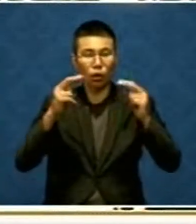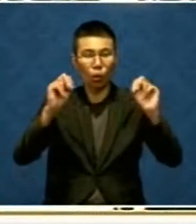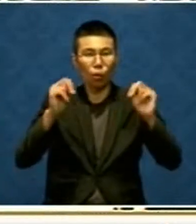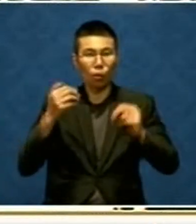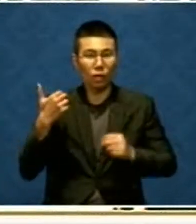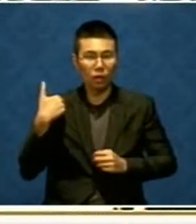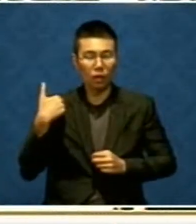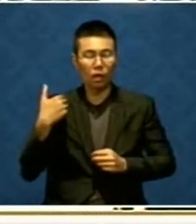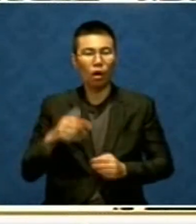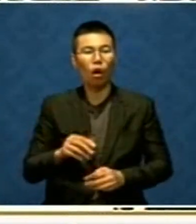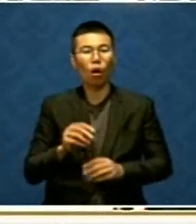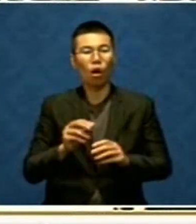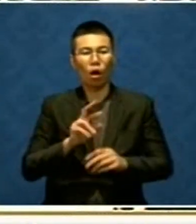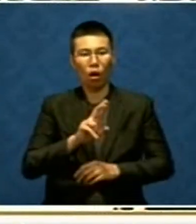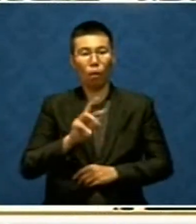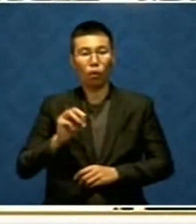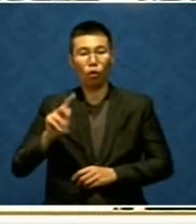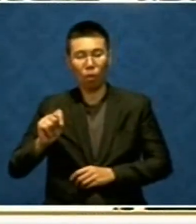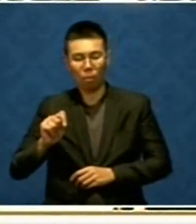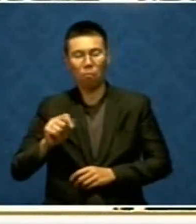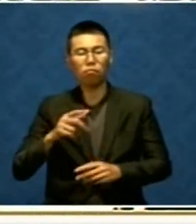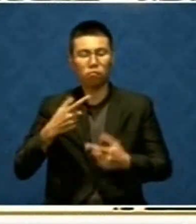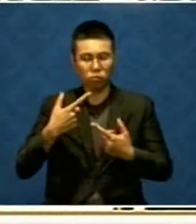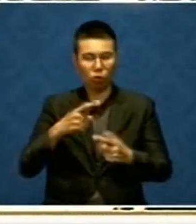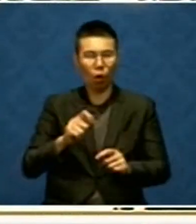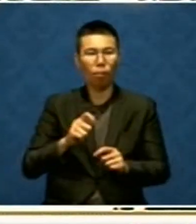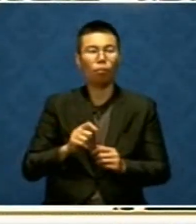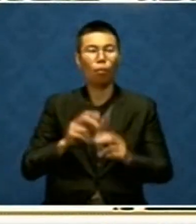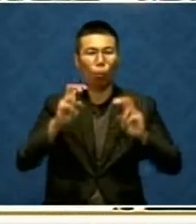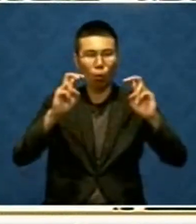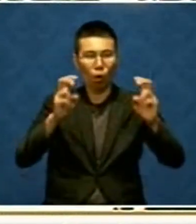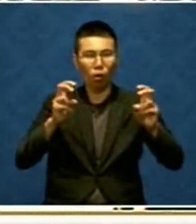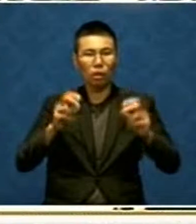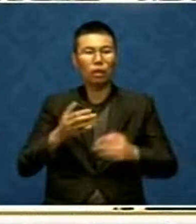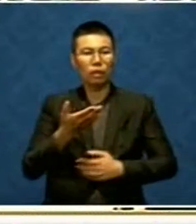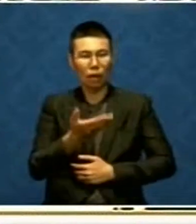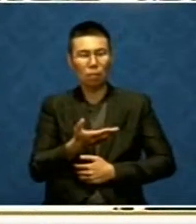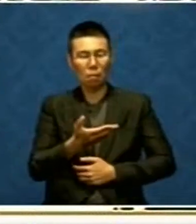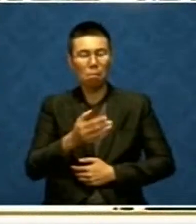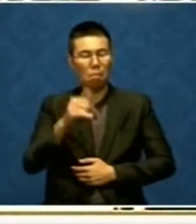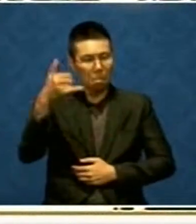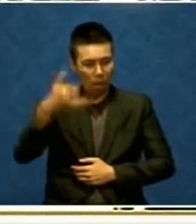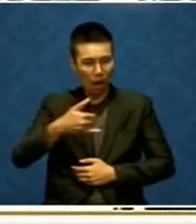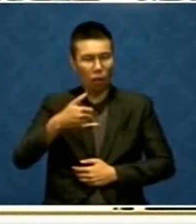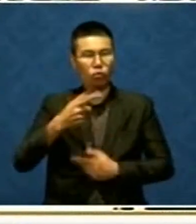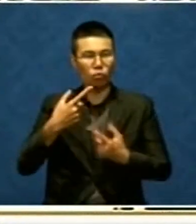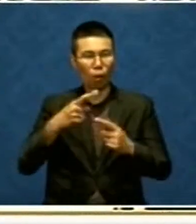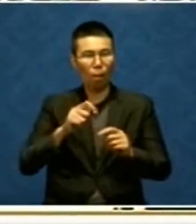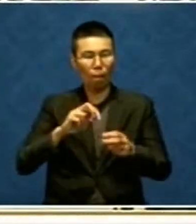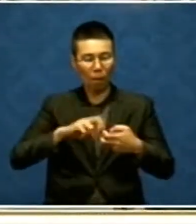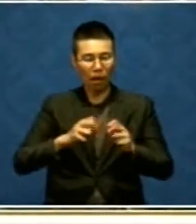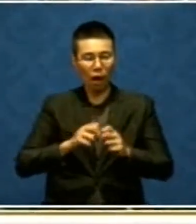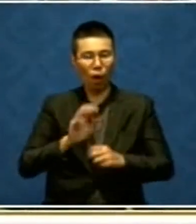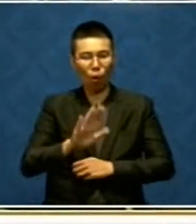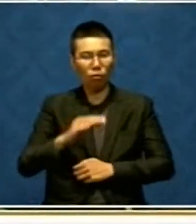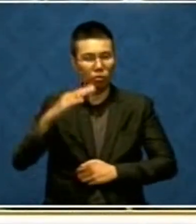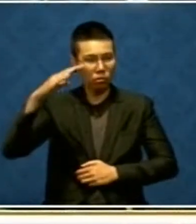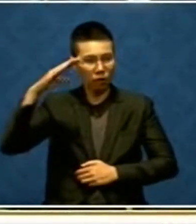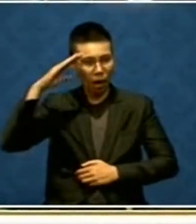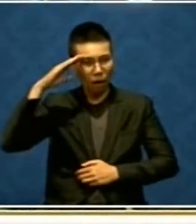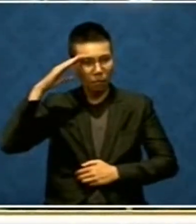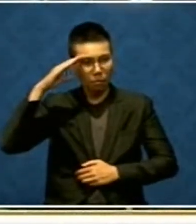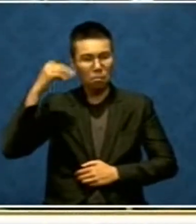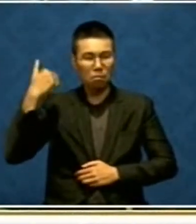ุในวันนี้นะครับแล้วก็หวังว่าท่านจะมาตอบแทบจะทุกอาทิตย์ได้ยิ่งดีนะครับเพราะว่าปัญหากองทัพนี่เยอะจริงๆเ